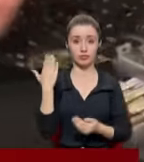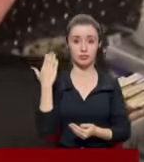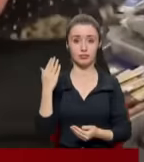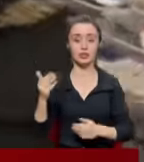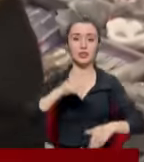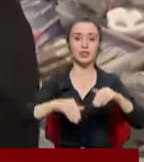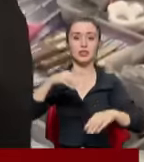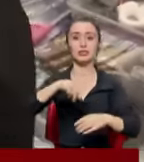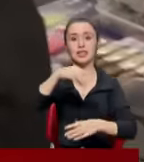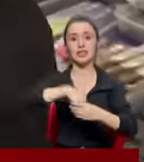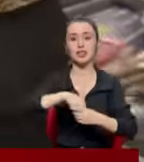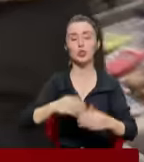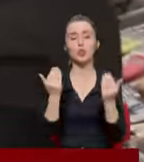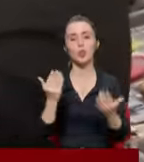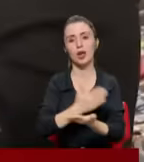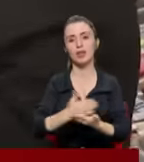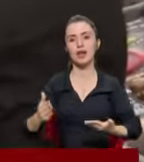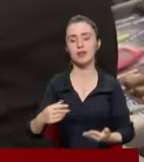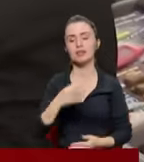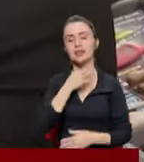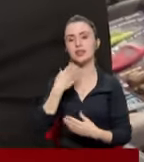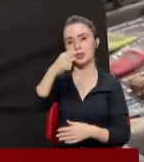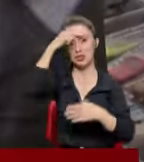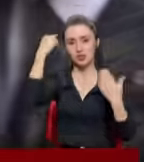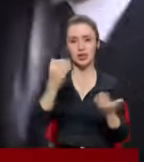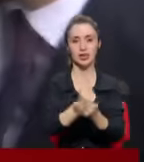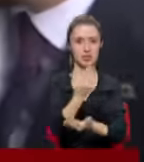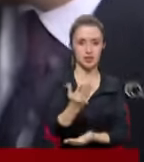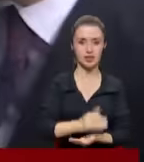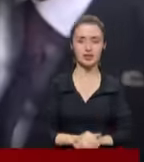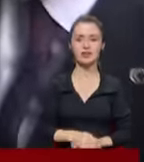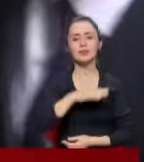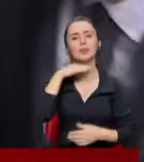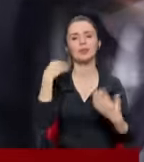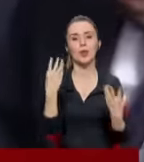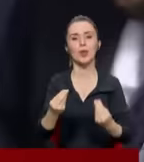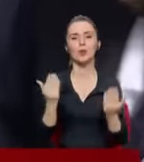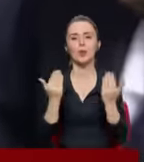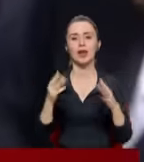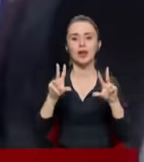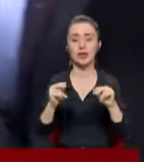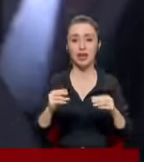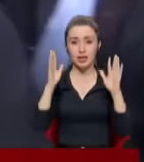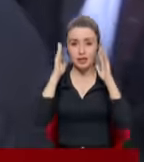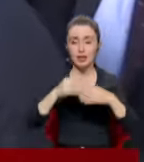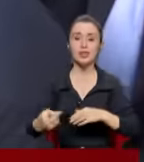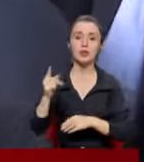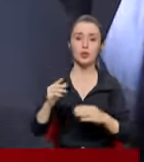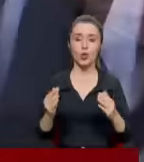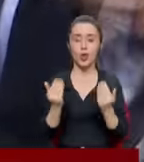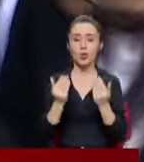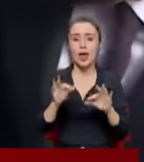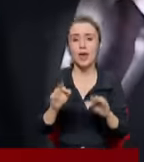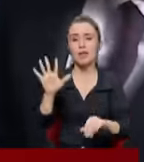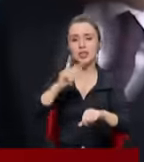size Dualarım yine okuyorum İnşallah kazanacaksın kurban olur her namazdan sonra size dua Edi